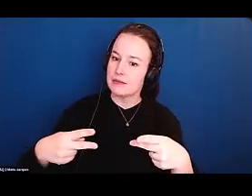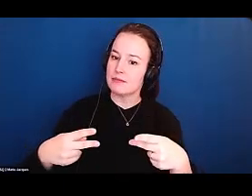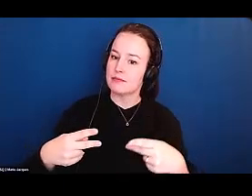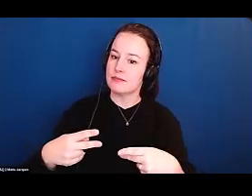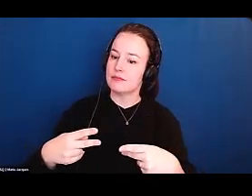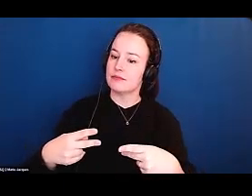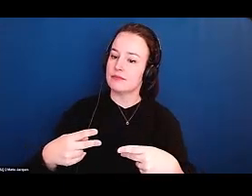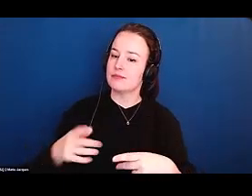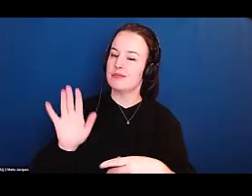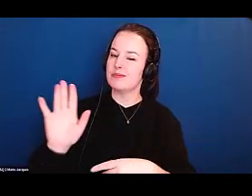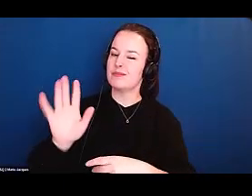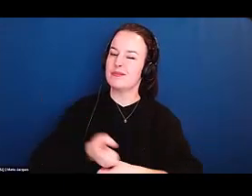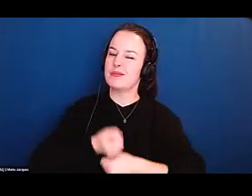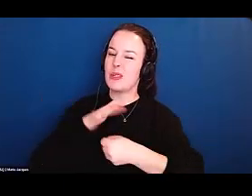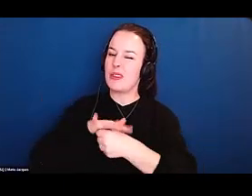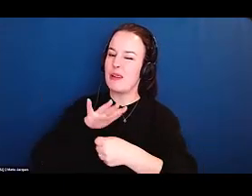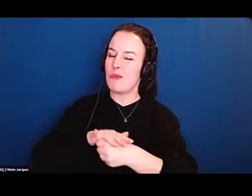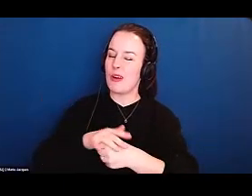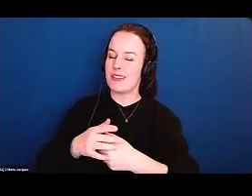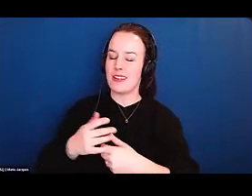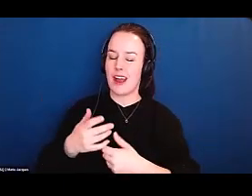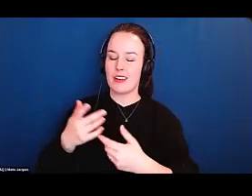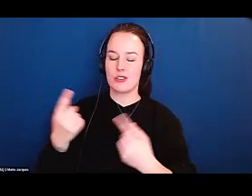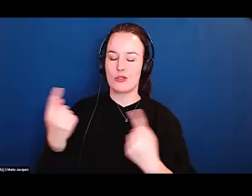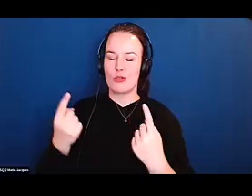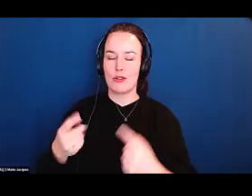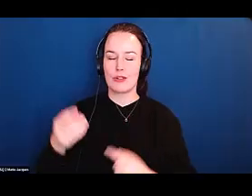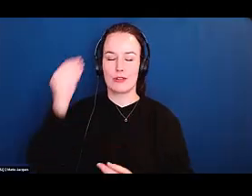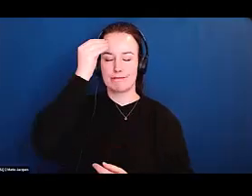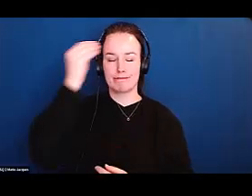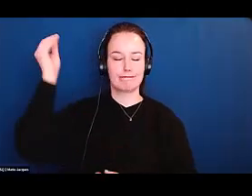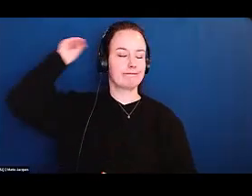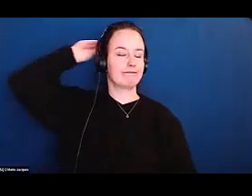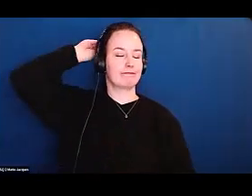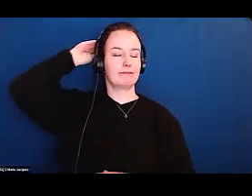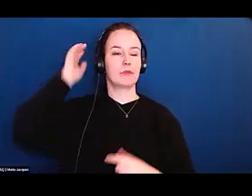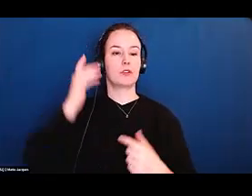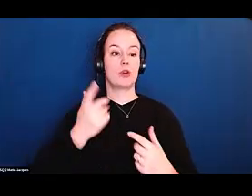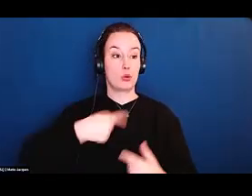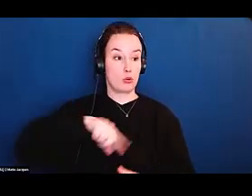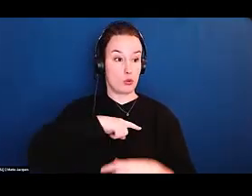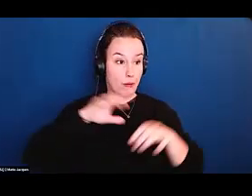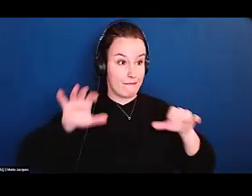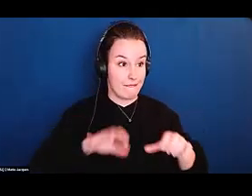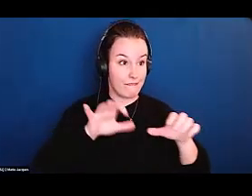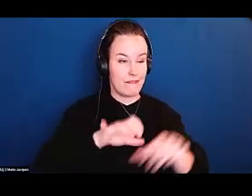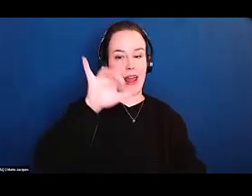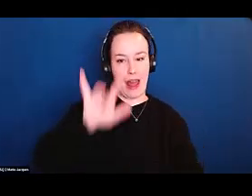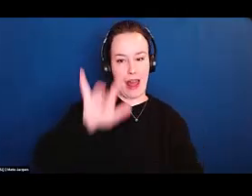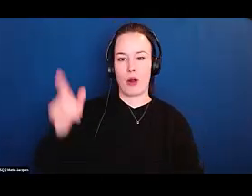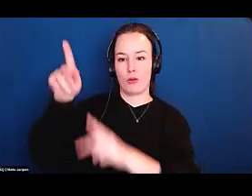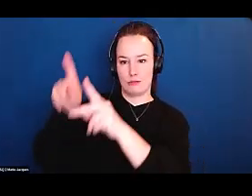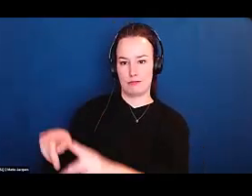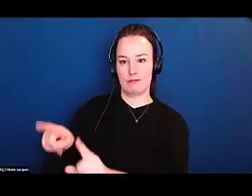d'appartenance. Et je pense que son témoignage est vraiment un bon rappel pour pourquoi est-ce que nous faisons ce que nous faisons.